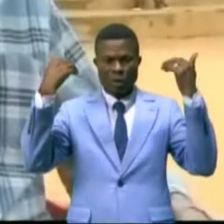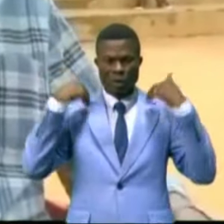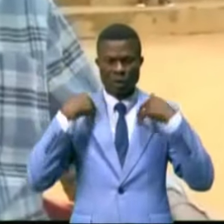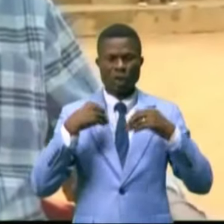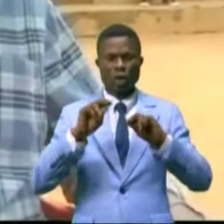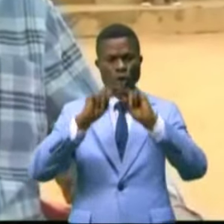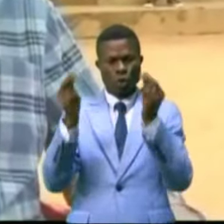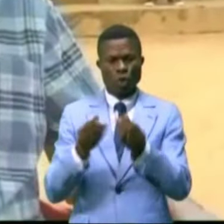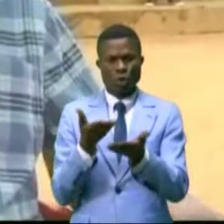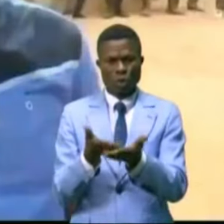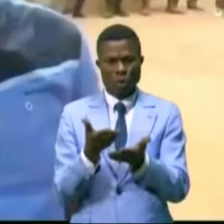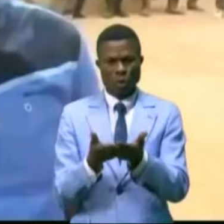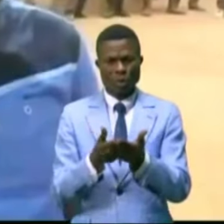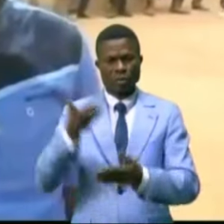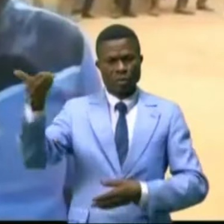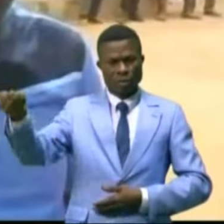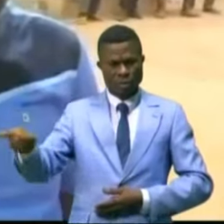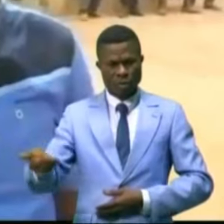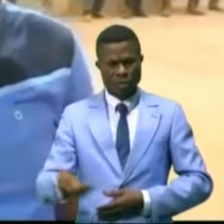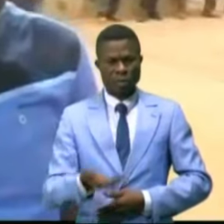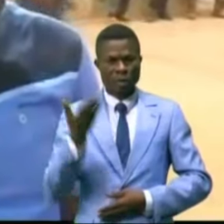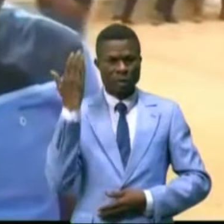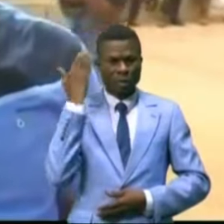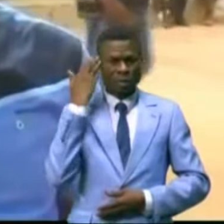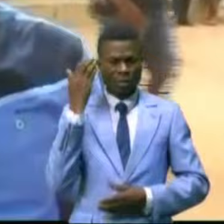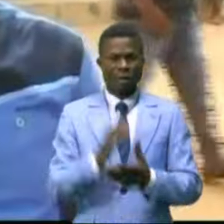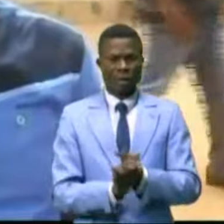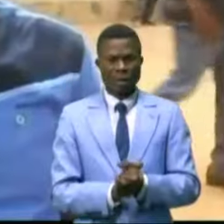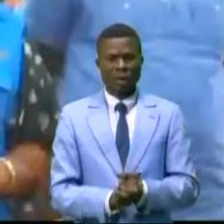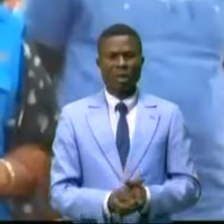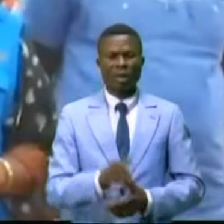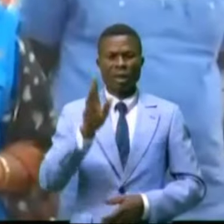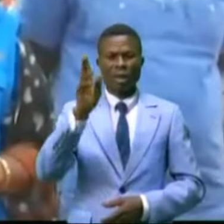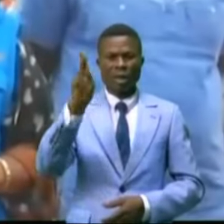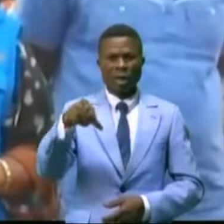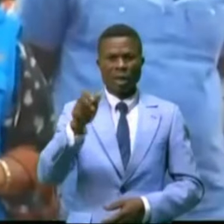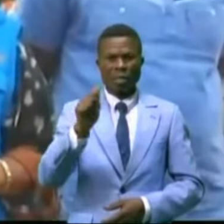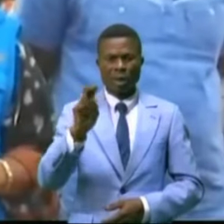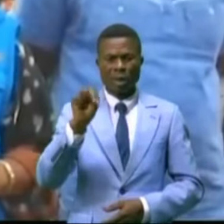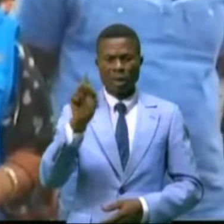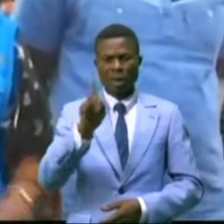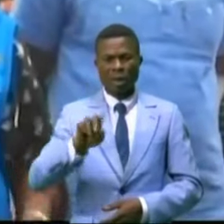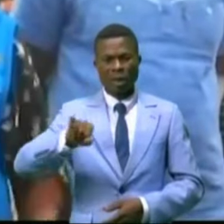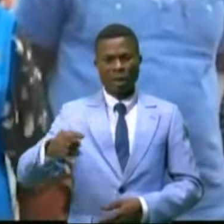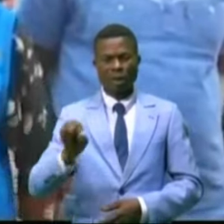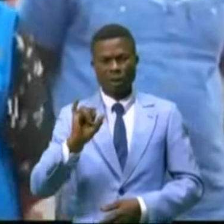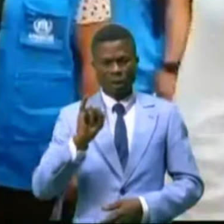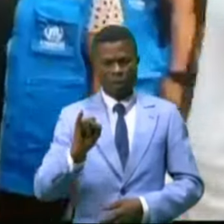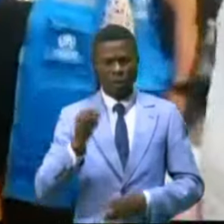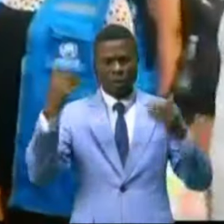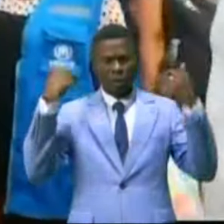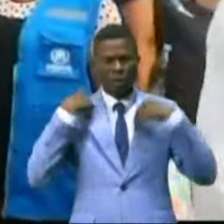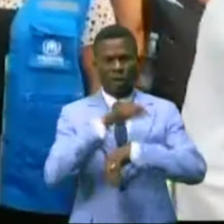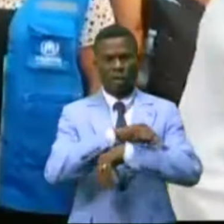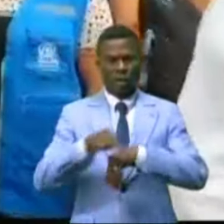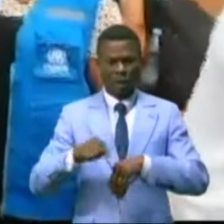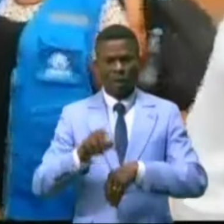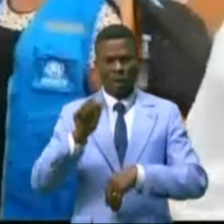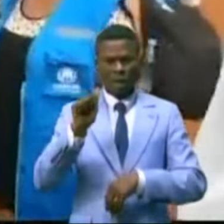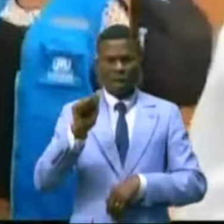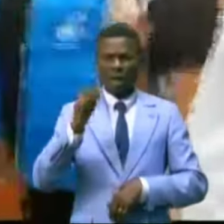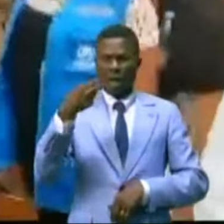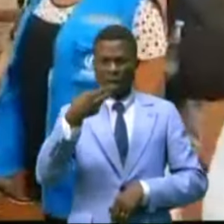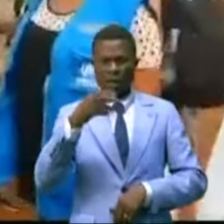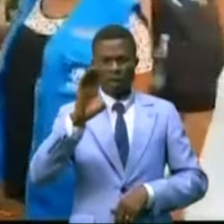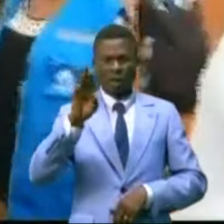sous-délégation ont été accueillliis par Monsieur simpli Pandi et Monsieur Néville respectivement chef de bureau du ACR et